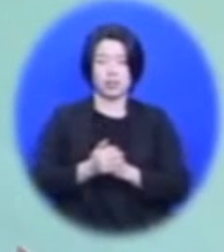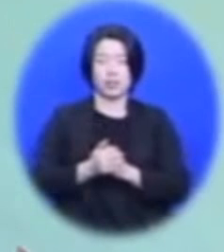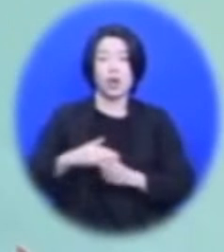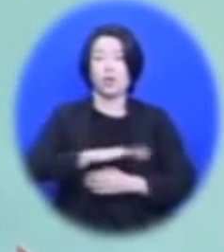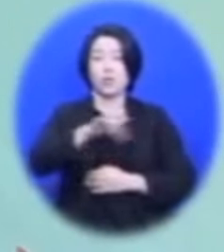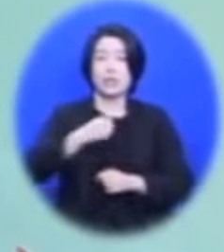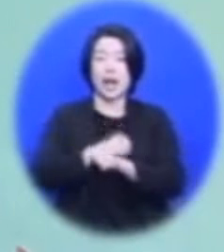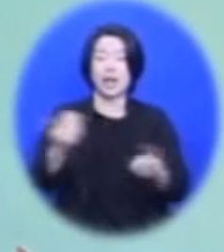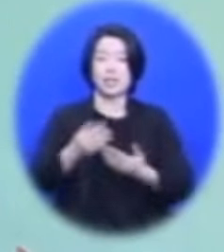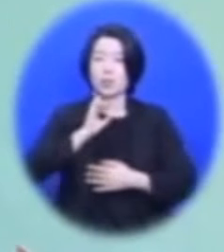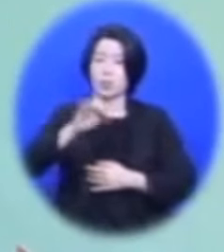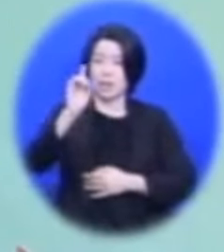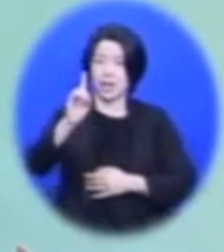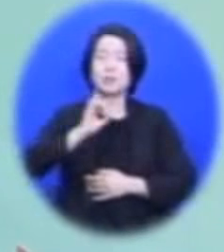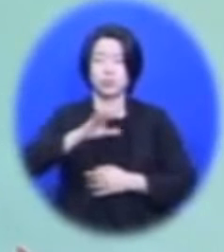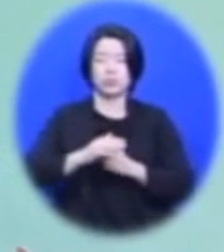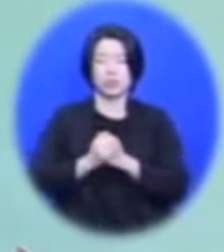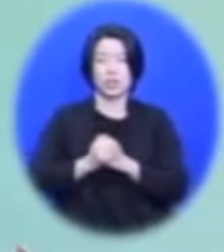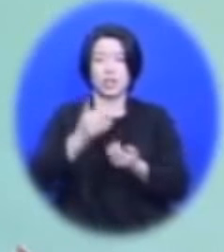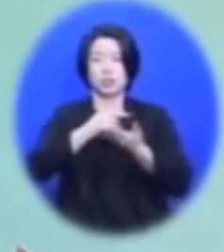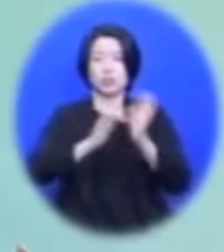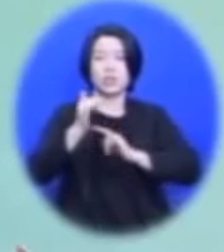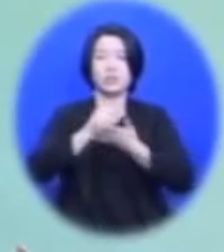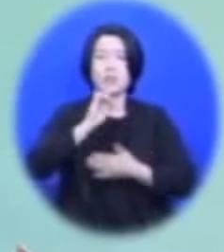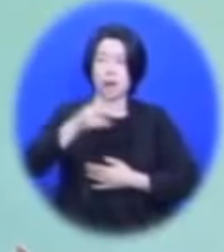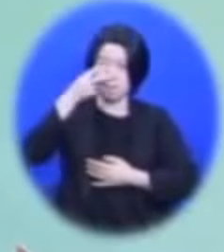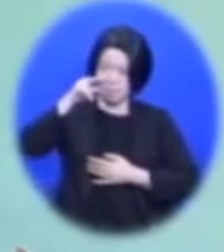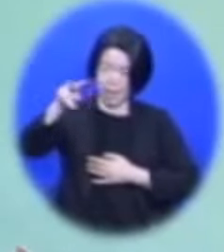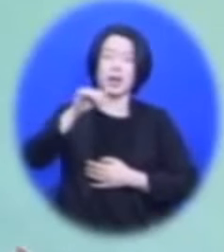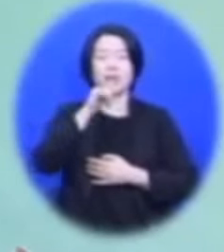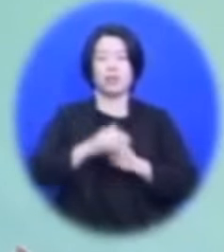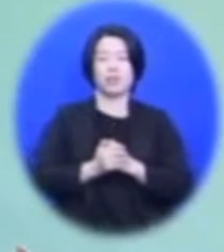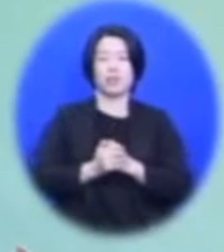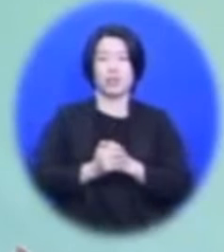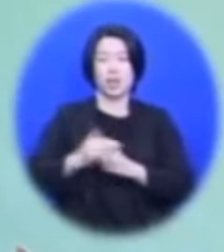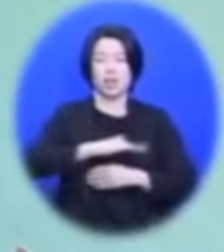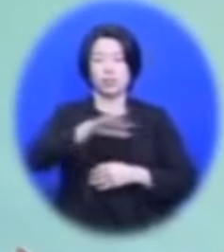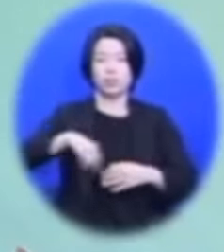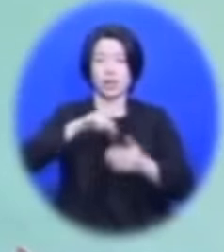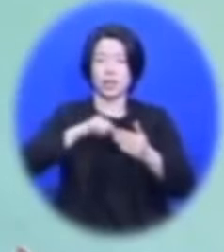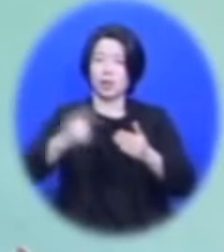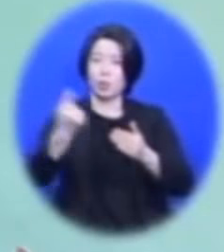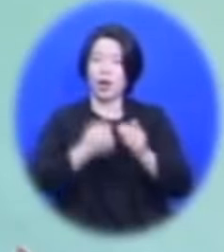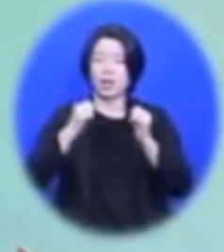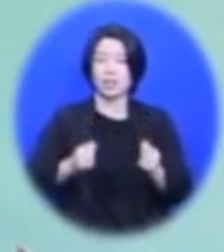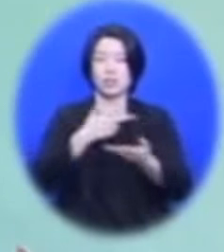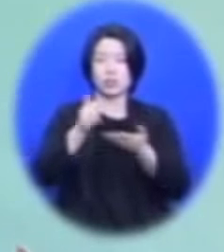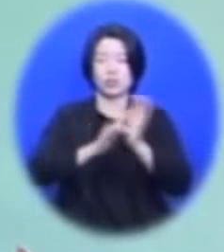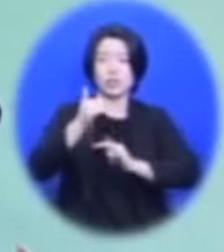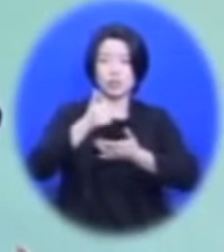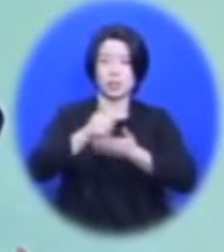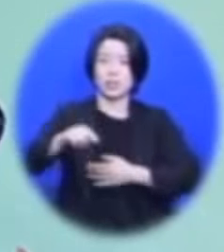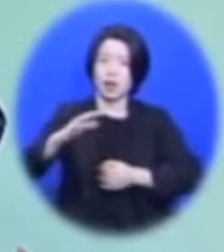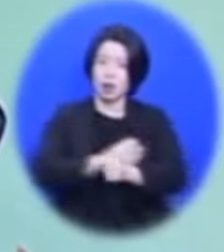우리가 할 일은 오직 하나밖에 없습니다. 주 예수님만 바라보는 걸. 우리 안에 와 계신 주 예수님, 이 엄청난